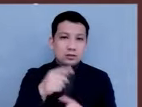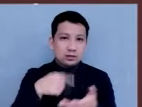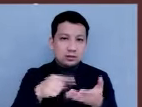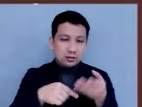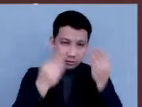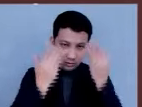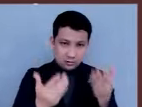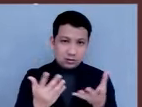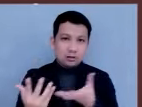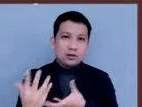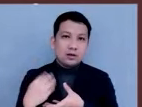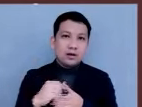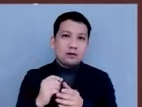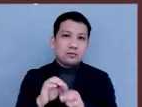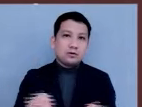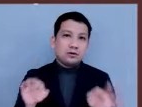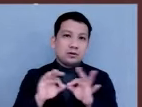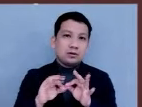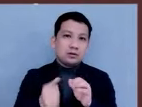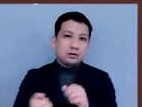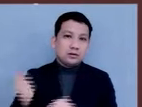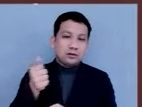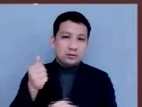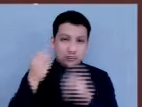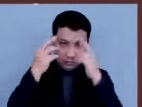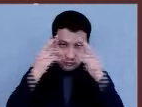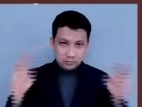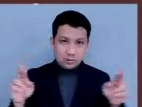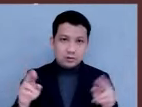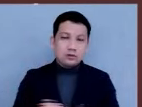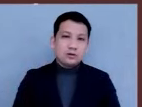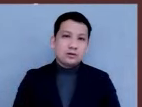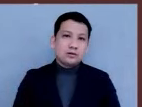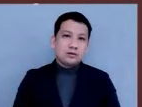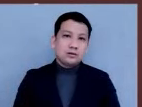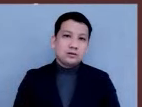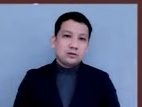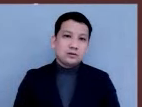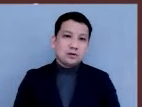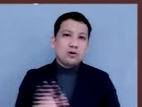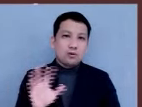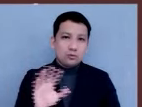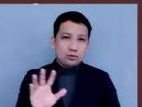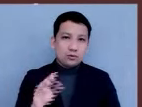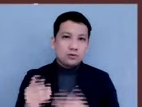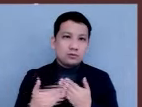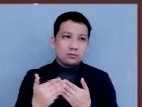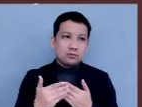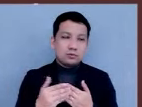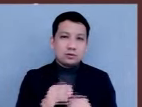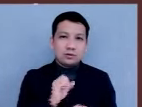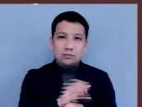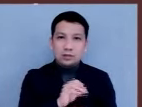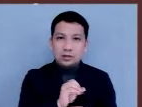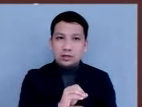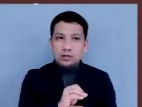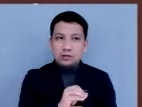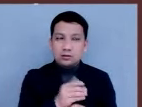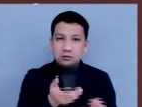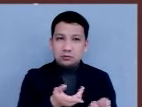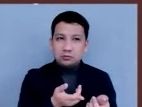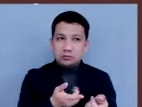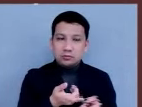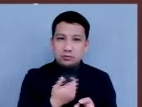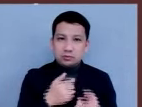na ngayon na tumakbo ka ng mayor, huwag kang magpasulsul sa mga nakapaligid sa